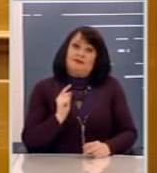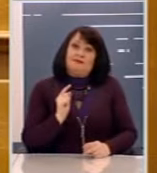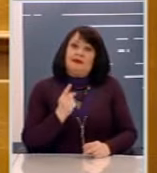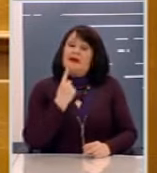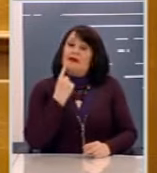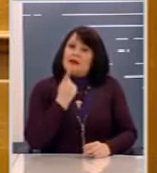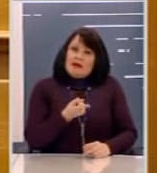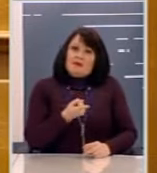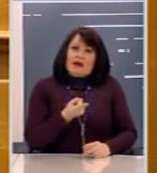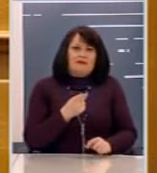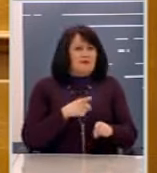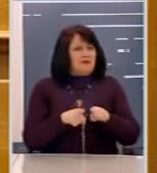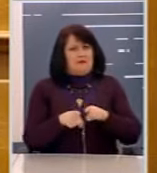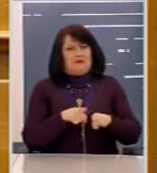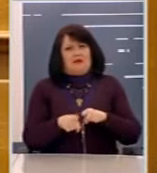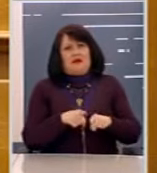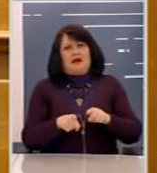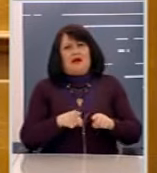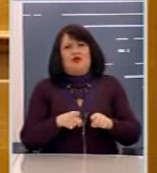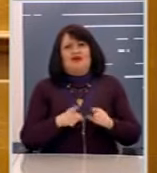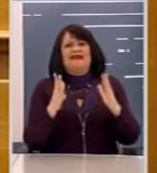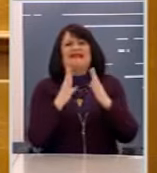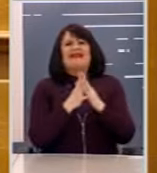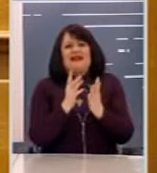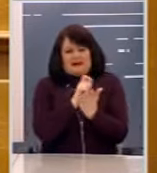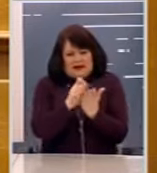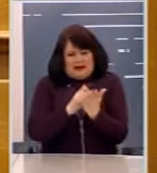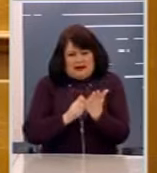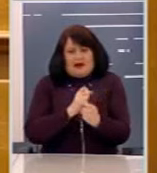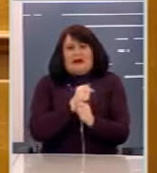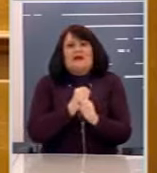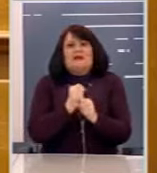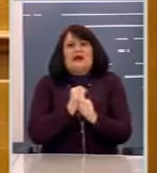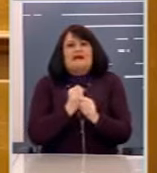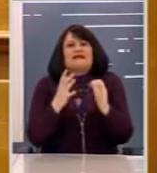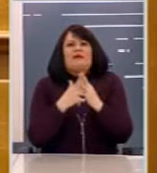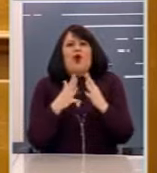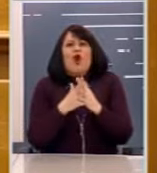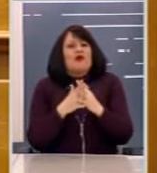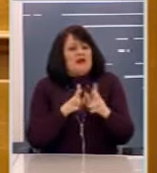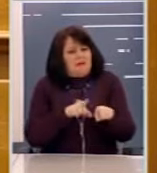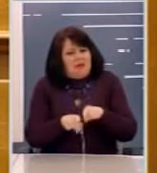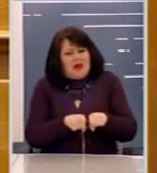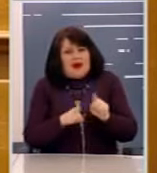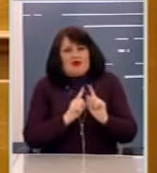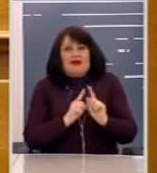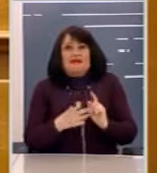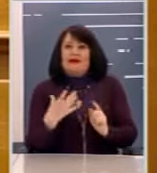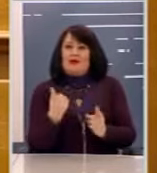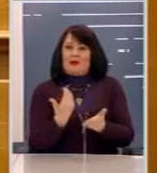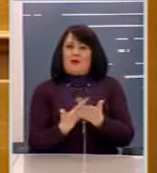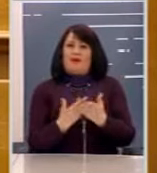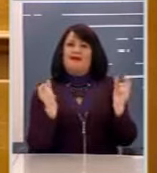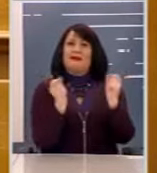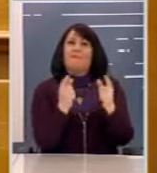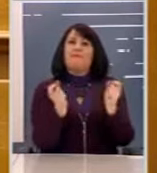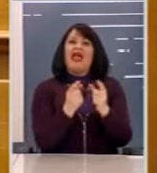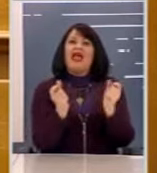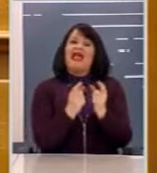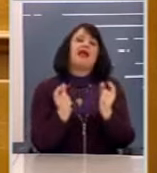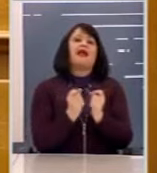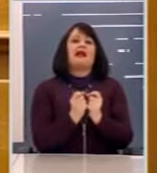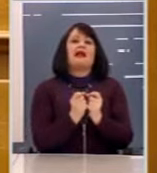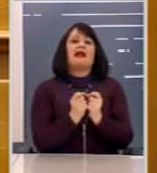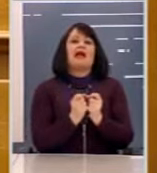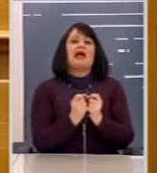δηλώνοντας ότι δεν έχουν σχέση με τα δελτία τιμών και την τιμολόγηση, αλλά υπάρχουν mail που ανταλλάσσουν με τον ΕΟΦ